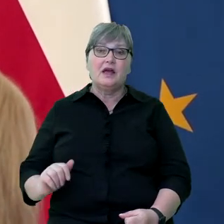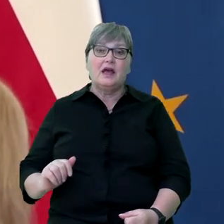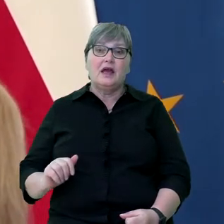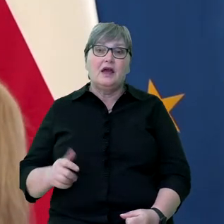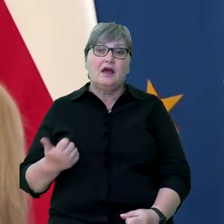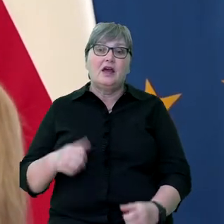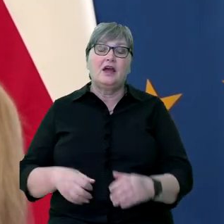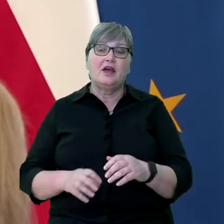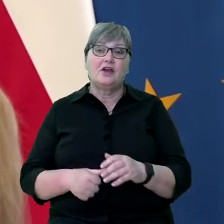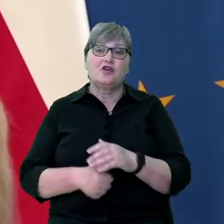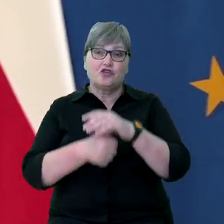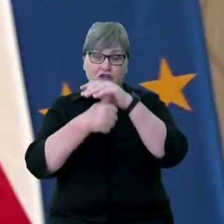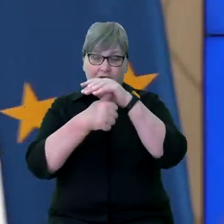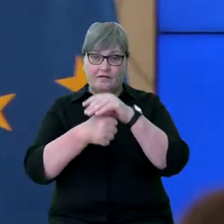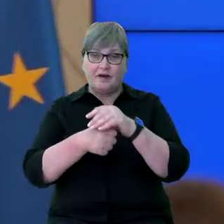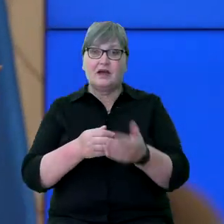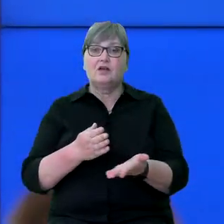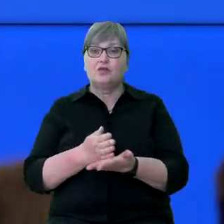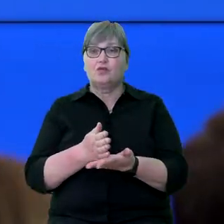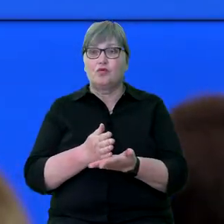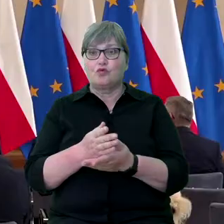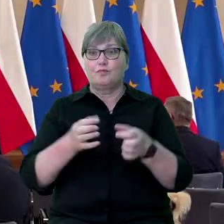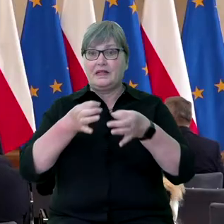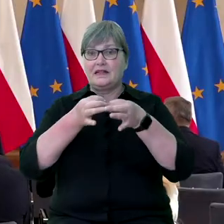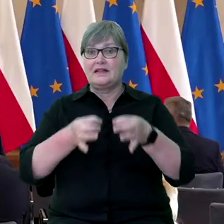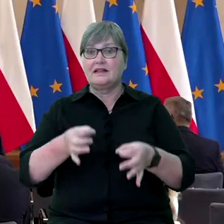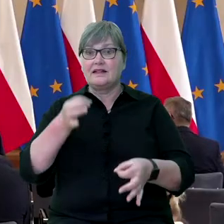pana Dobrosława Dowiata-Urbańskiego.